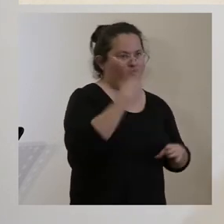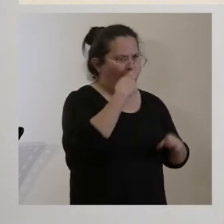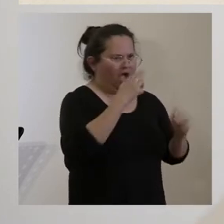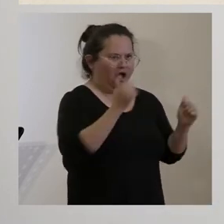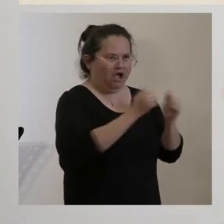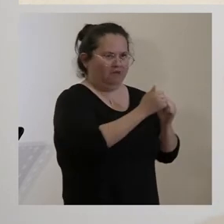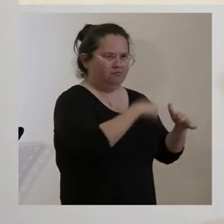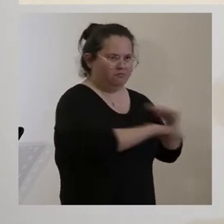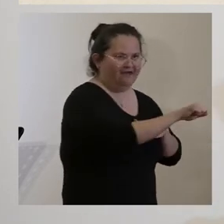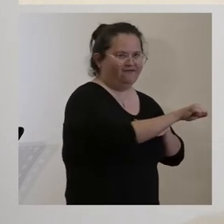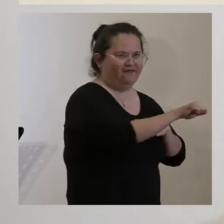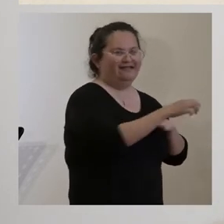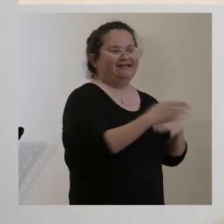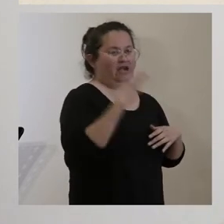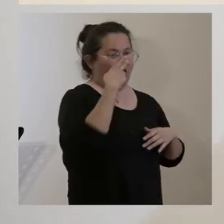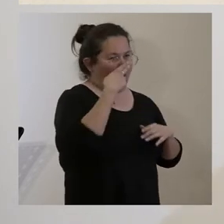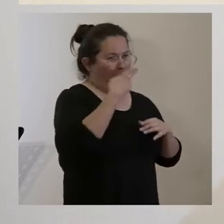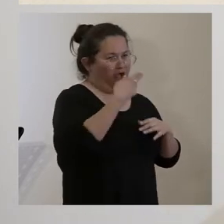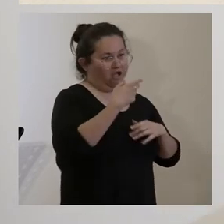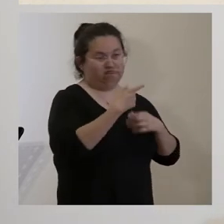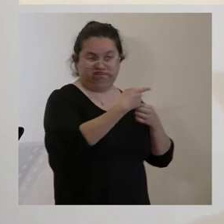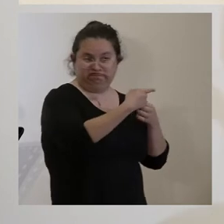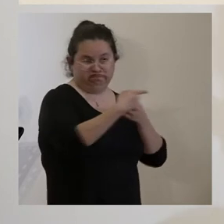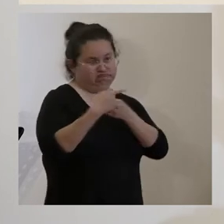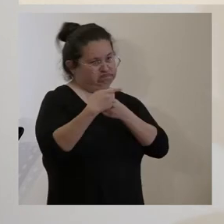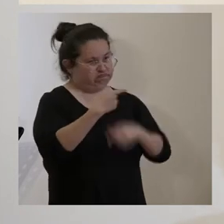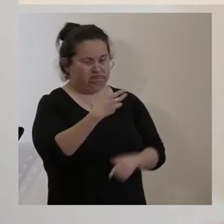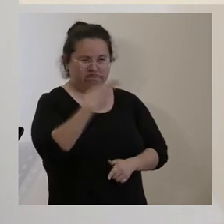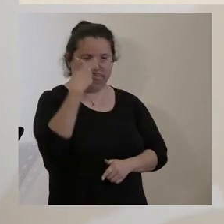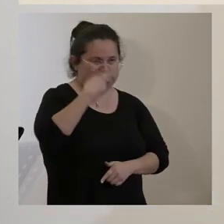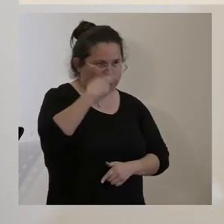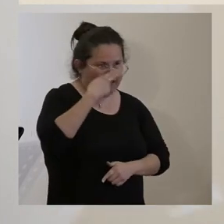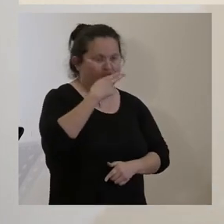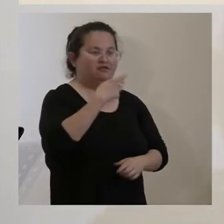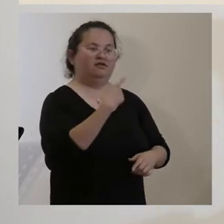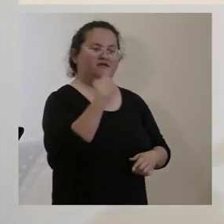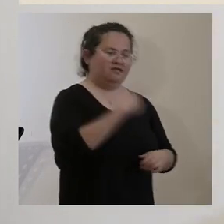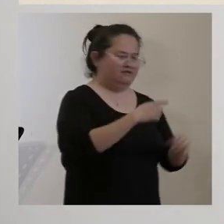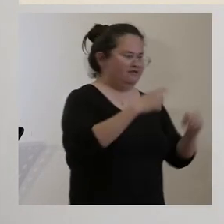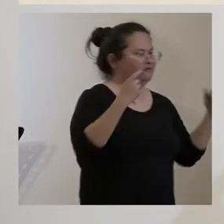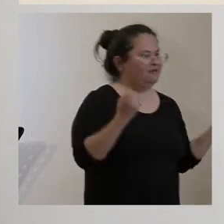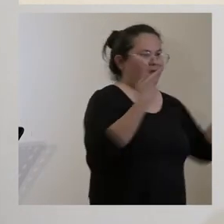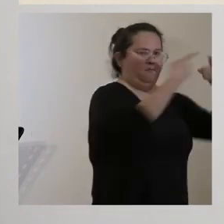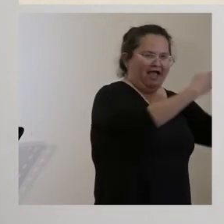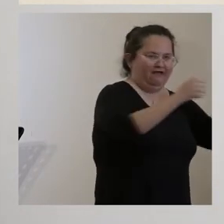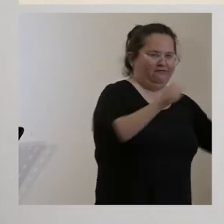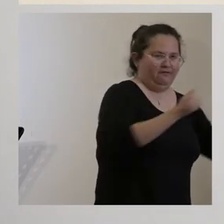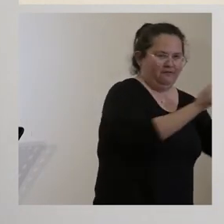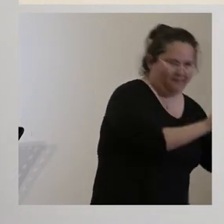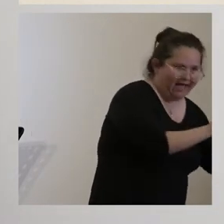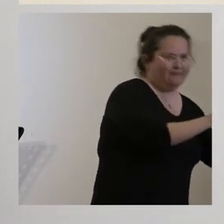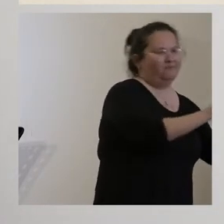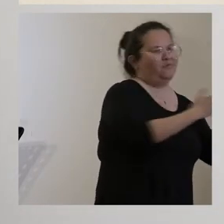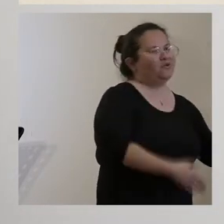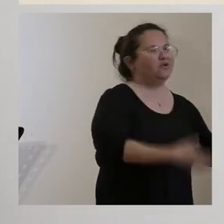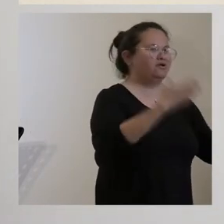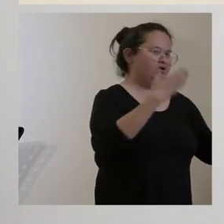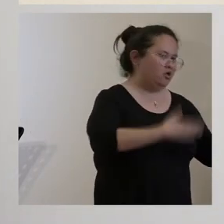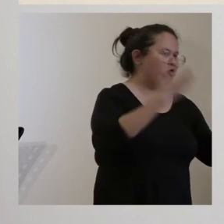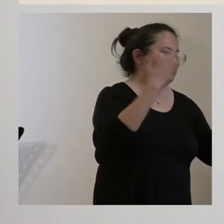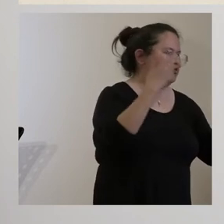Le terme de capre était utilisé pour désigner une personne née d'un parent mulâtre et d'un parent noir, etc. Donc du nègre